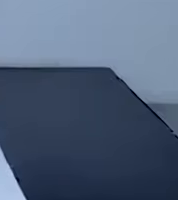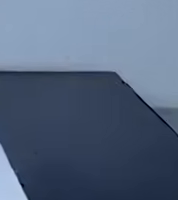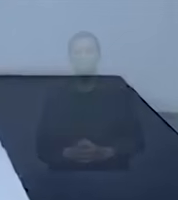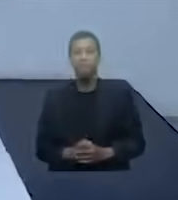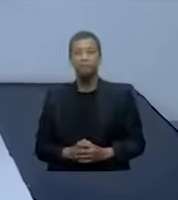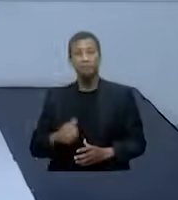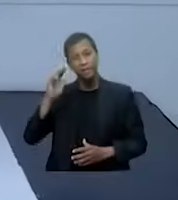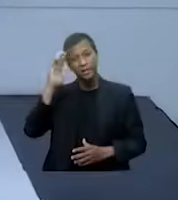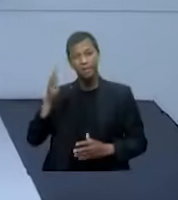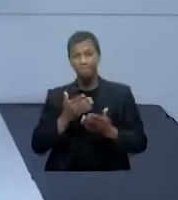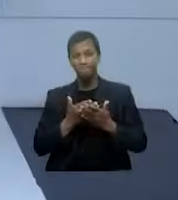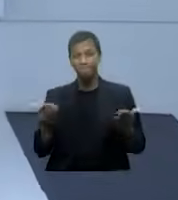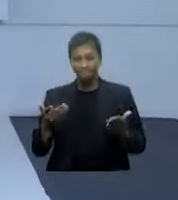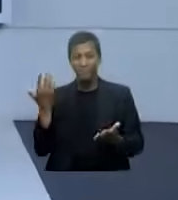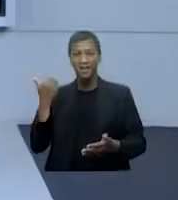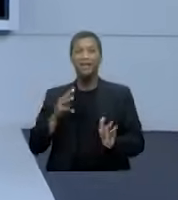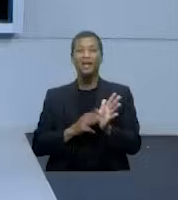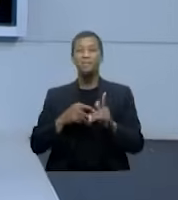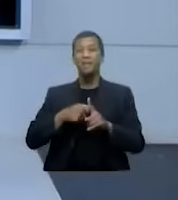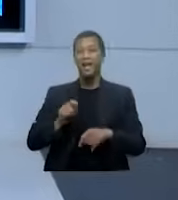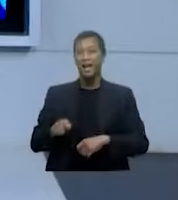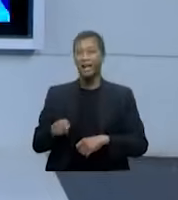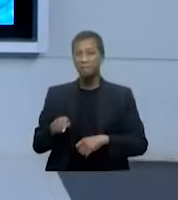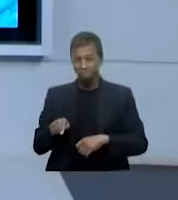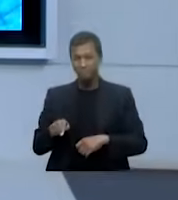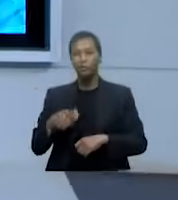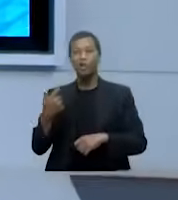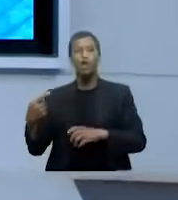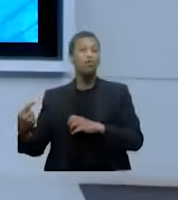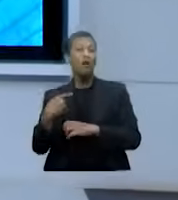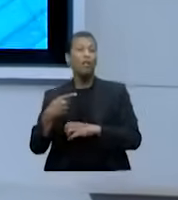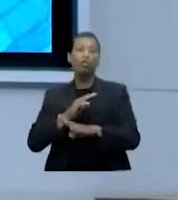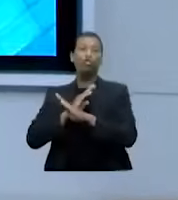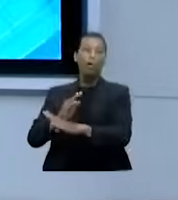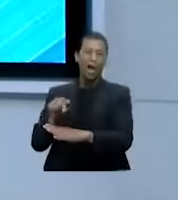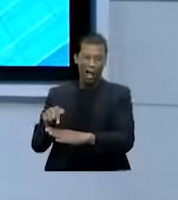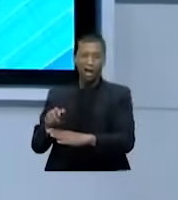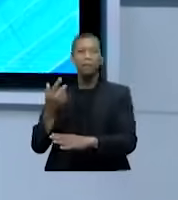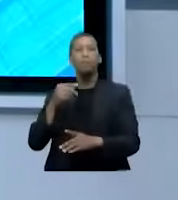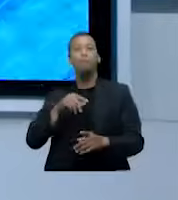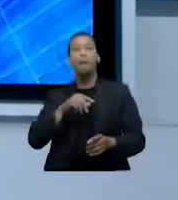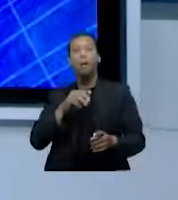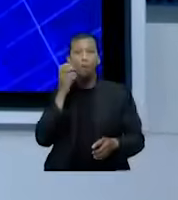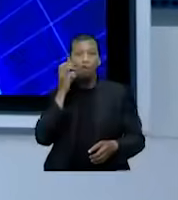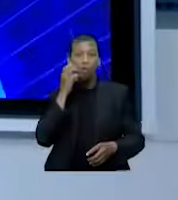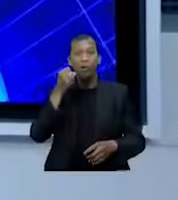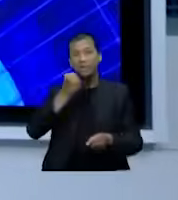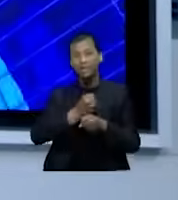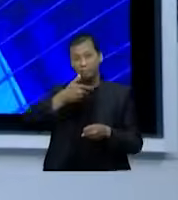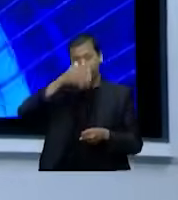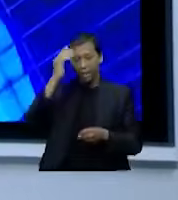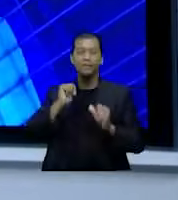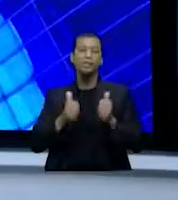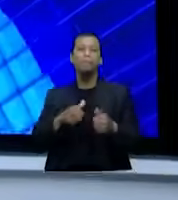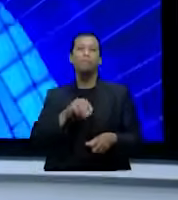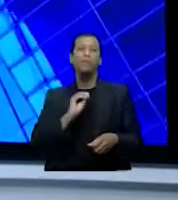Halo pemirsa, pasca MK menolak seluruh gugatan sengketa Pilpres, KPU RI akan menetapkan Prabowo Gibran sebagai presiden dan wakil presiden